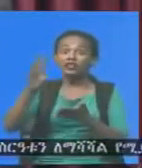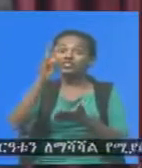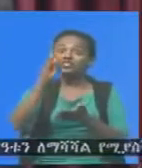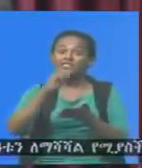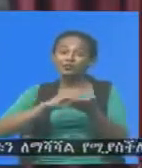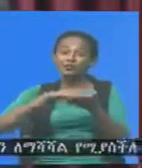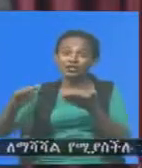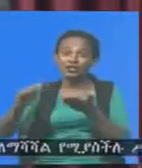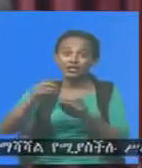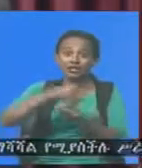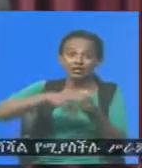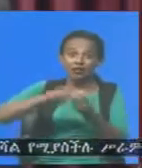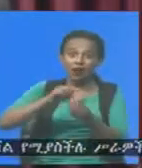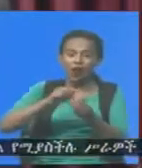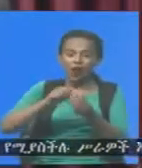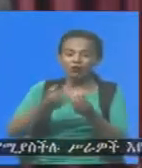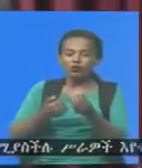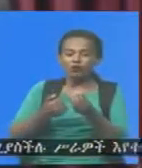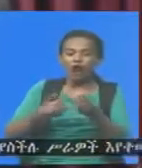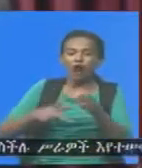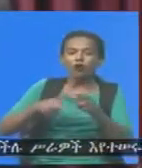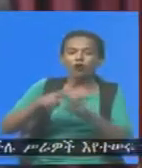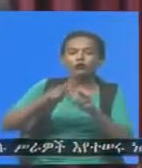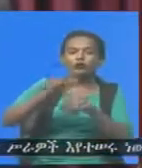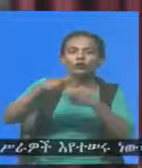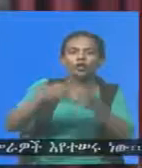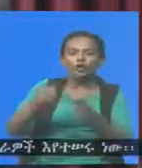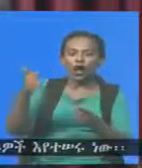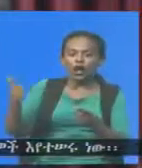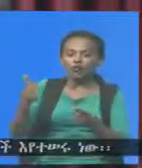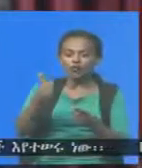ገደማ ትራንዚት አለ። አዲስ አበባ ደርሶ